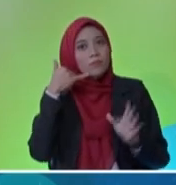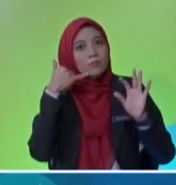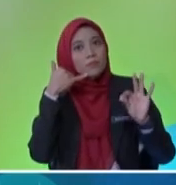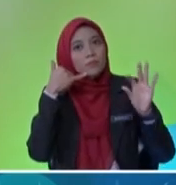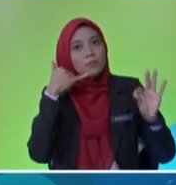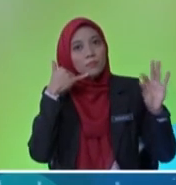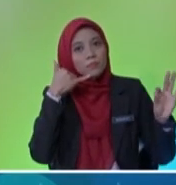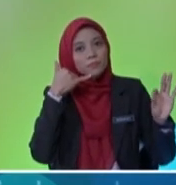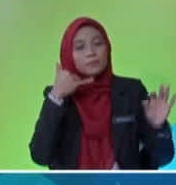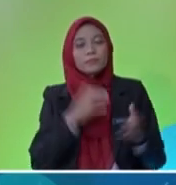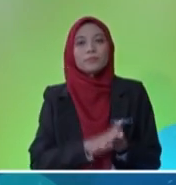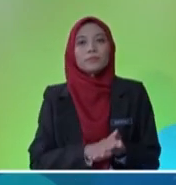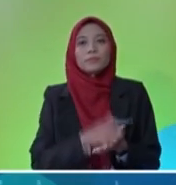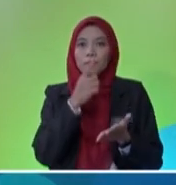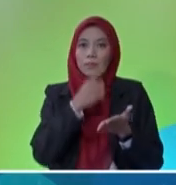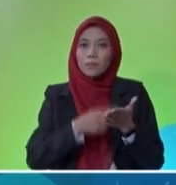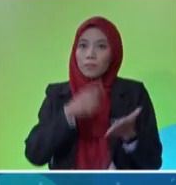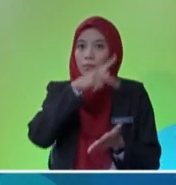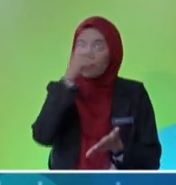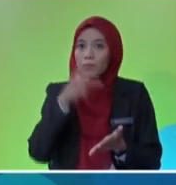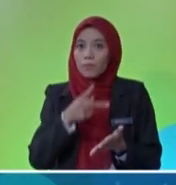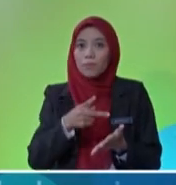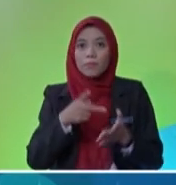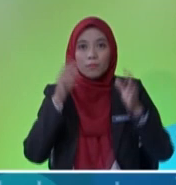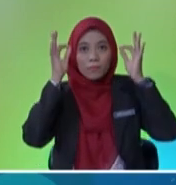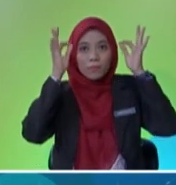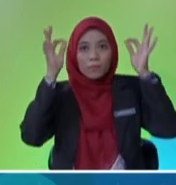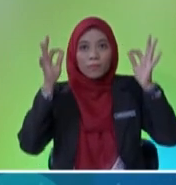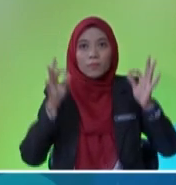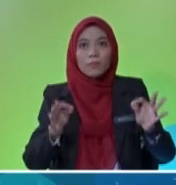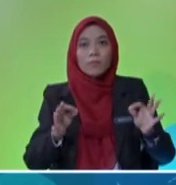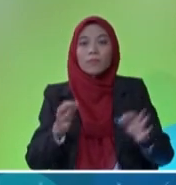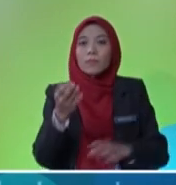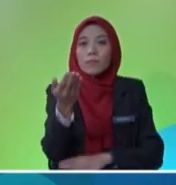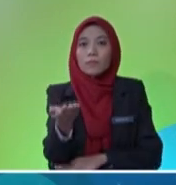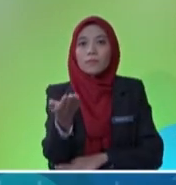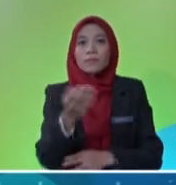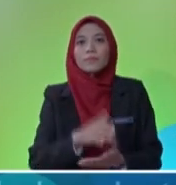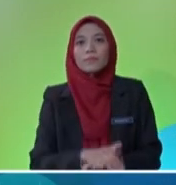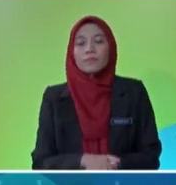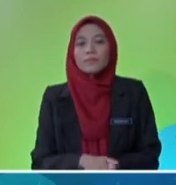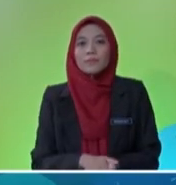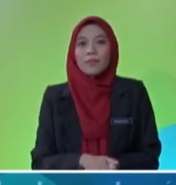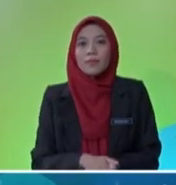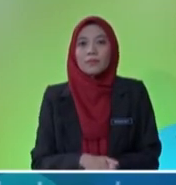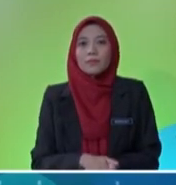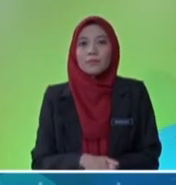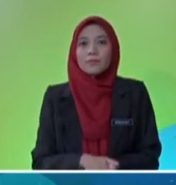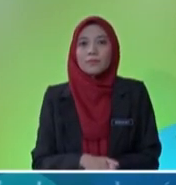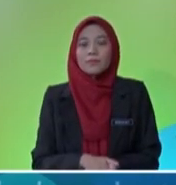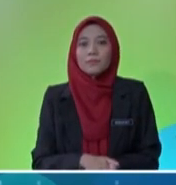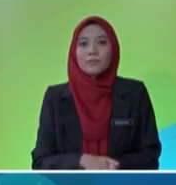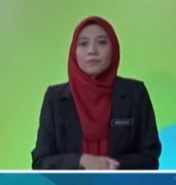Hai apakah rumusan kamu Aapa keputusan kamu ade2 dapat putusin kamu